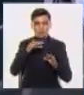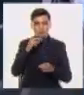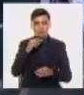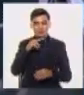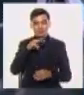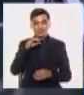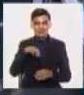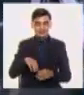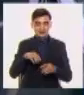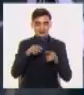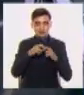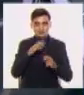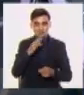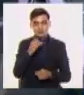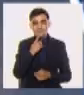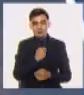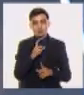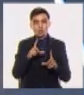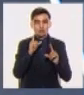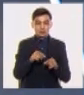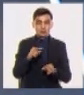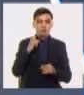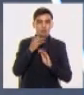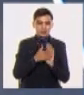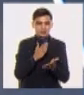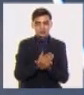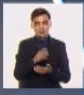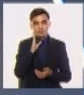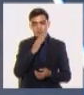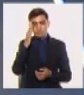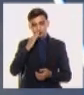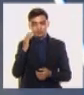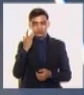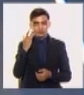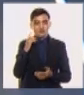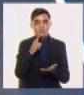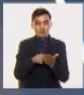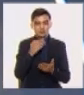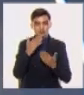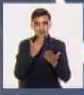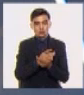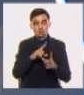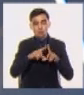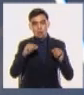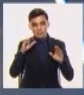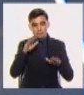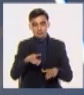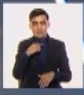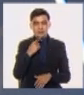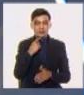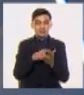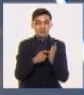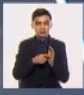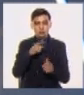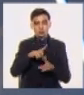с теми, кто идет в армию, еще более-менее понятно. А часто родители задают и другие вопросы, например, про школу. Первоклассники,